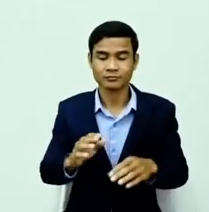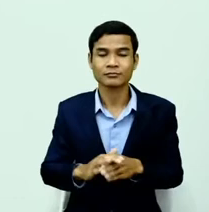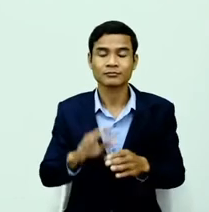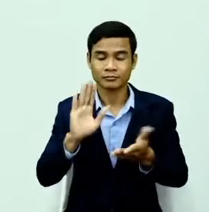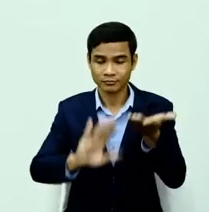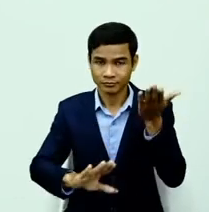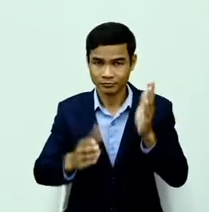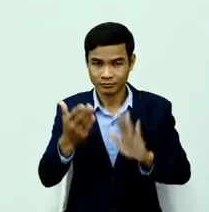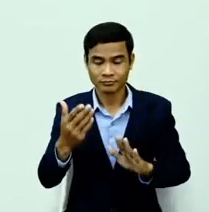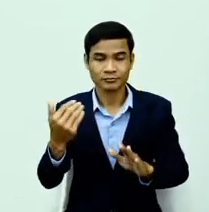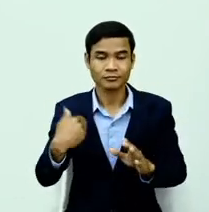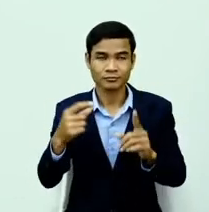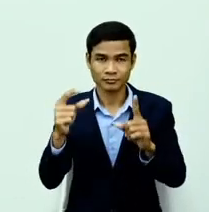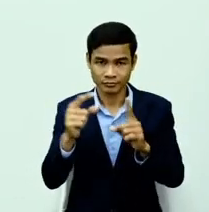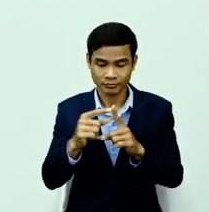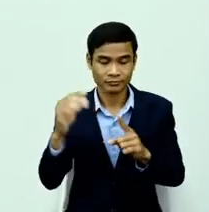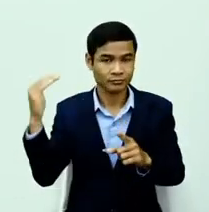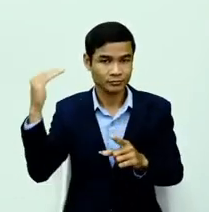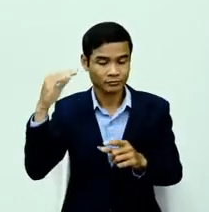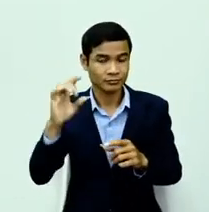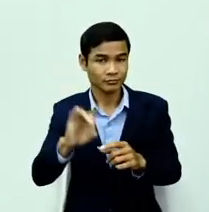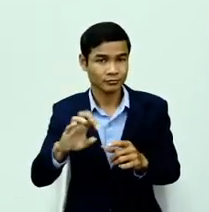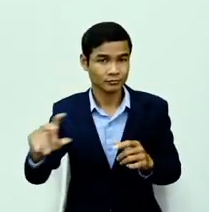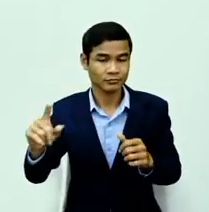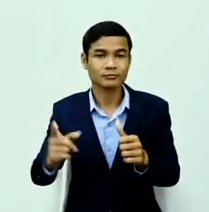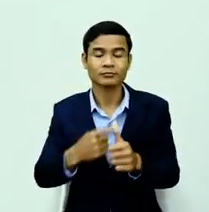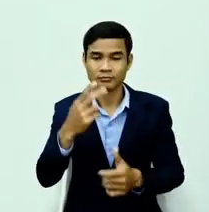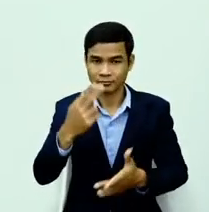bị rộm miền sâu đam mà vậy